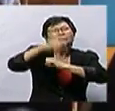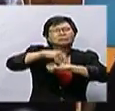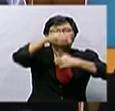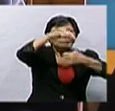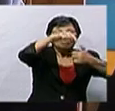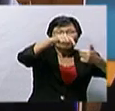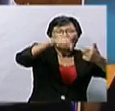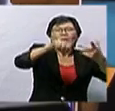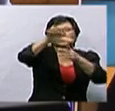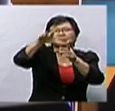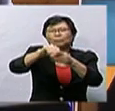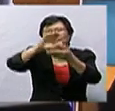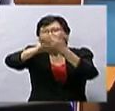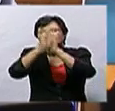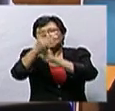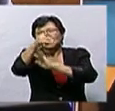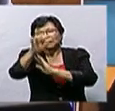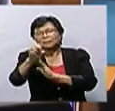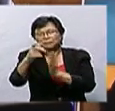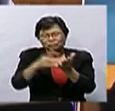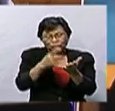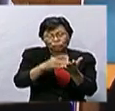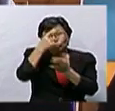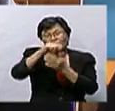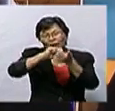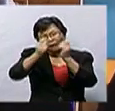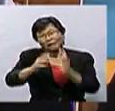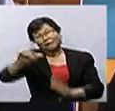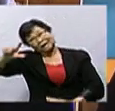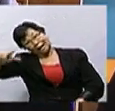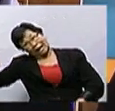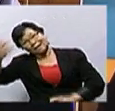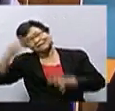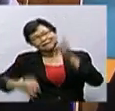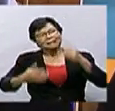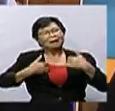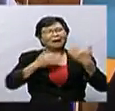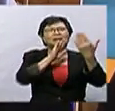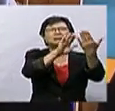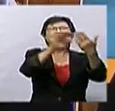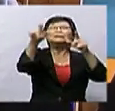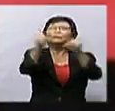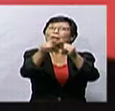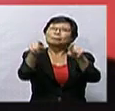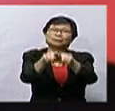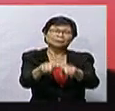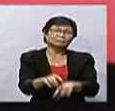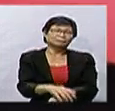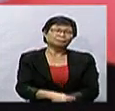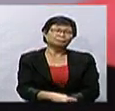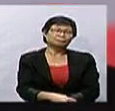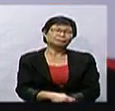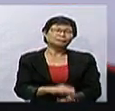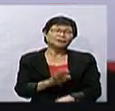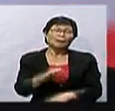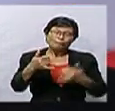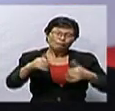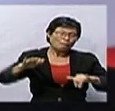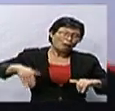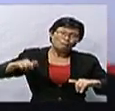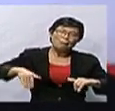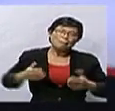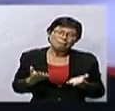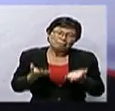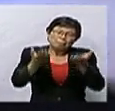perkara termasuk menjadi kes rujukan buat atlet-atlet lain jika menghadapi situasi yang sama. Pihaknya masih belum